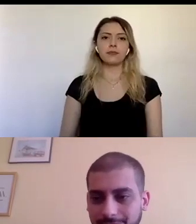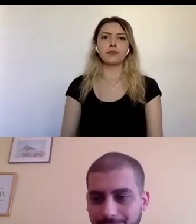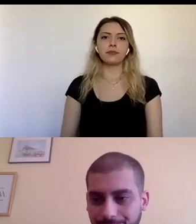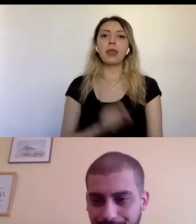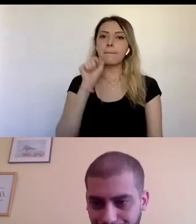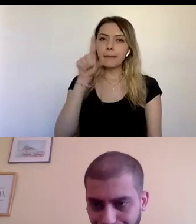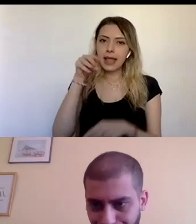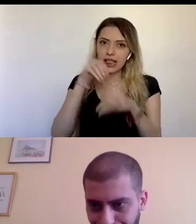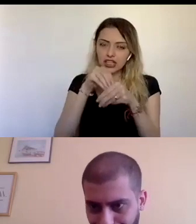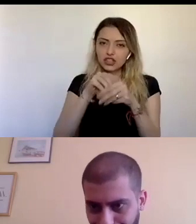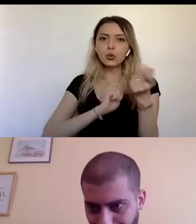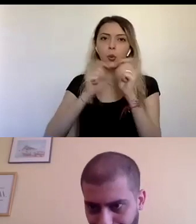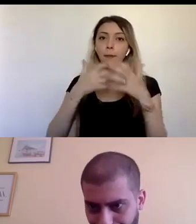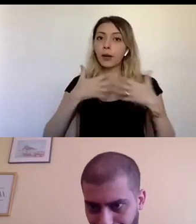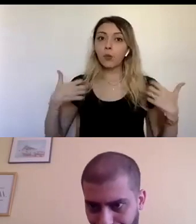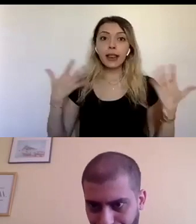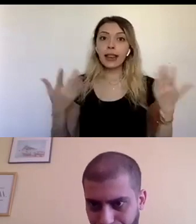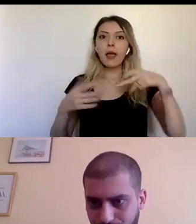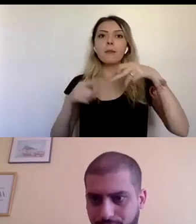hatırlatalım. Teşekkür ederiz.